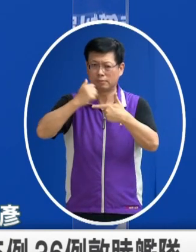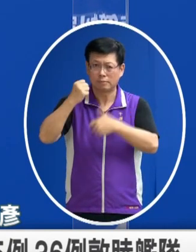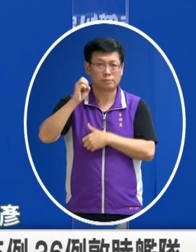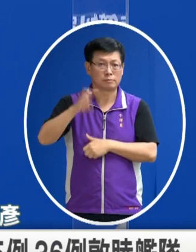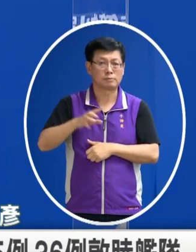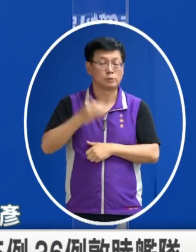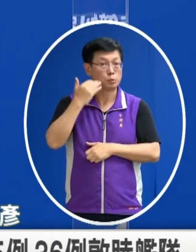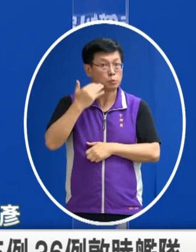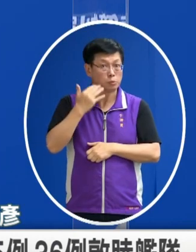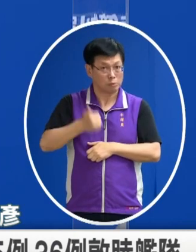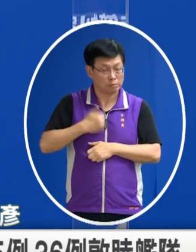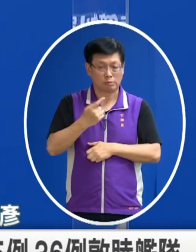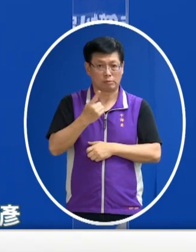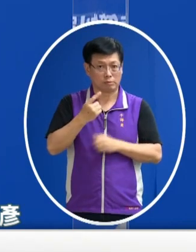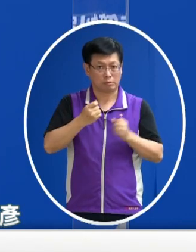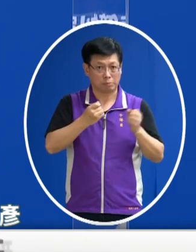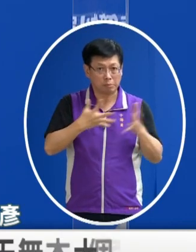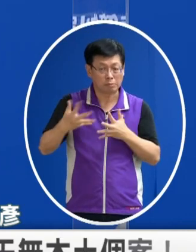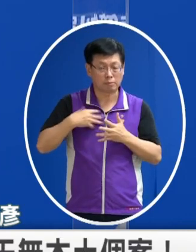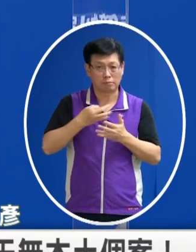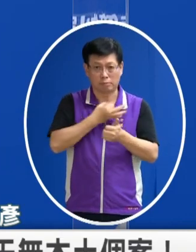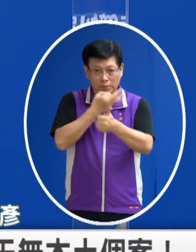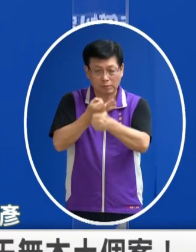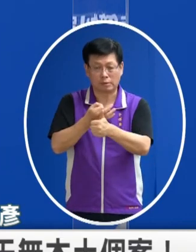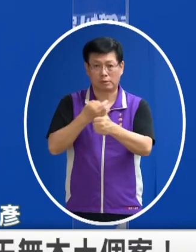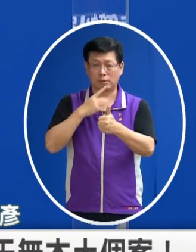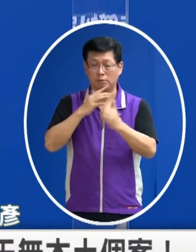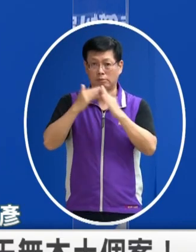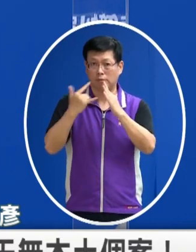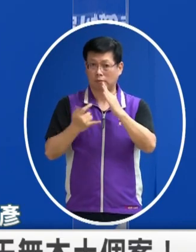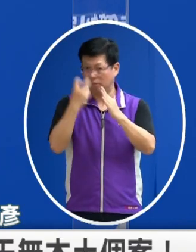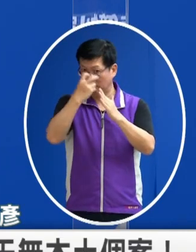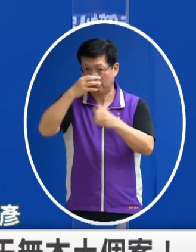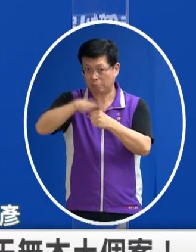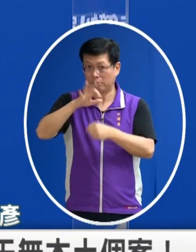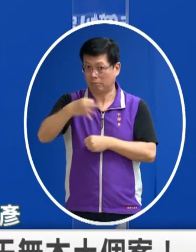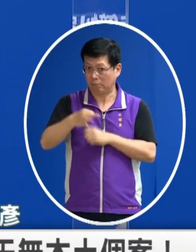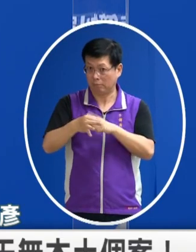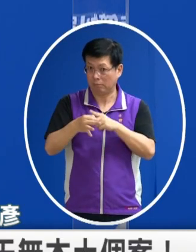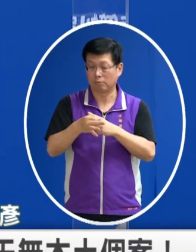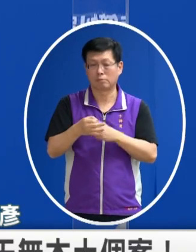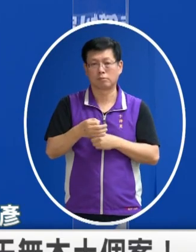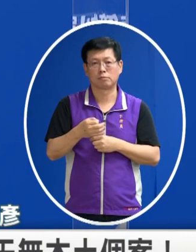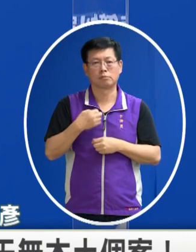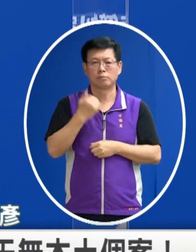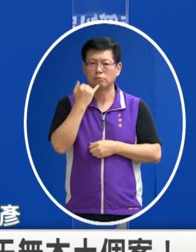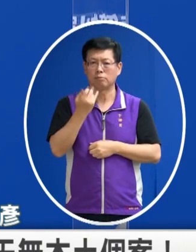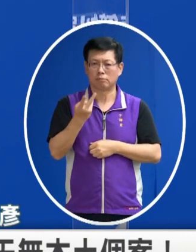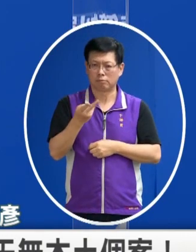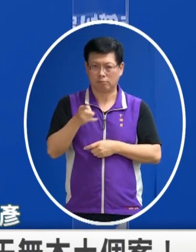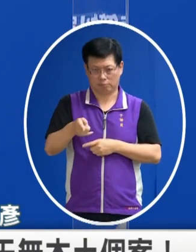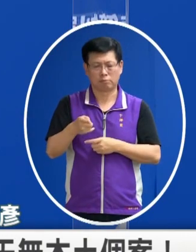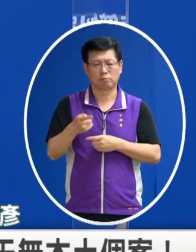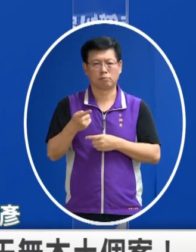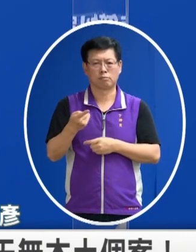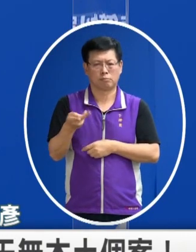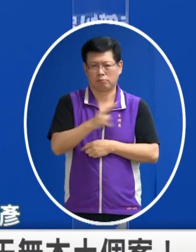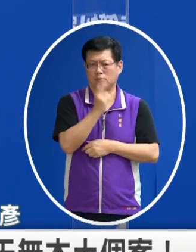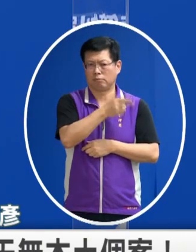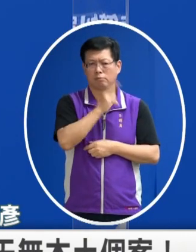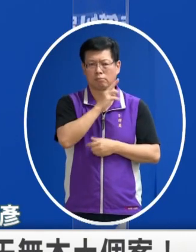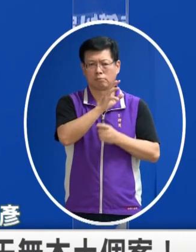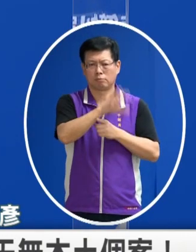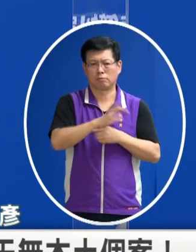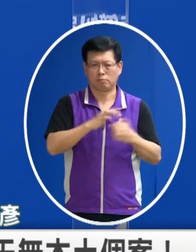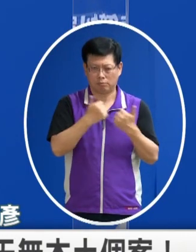们如果没有办法领取到居家检疫的这个补助费用的部分，那一块就由农委